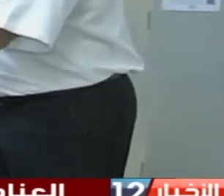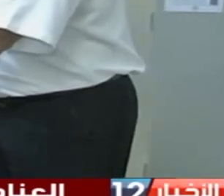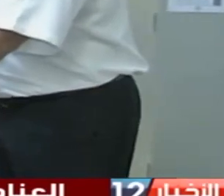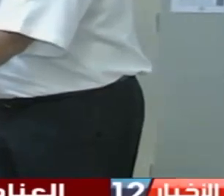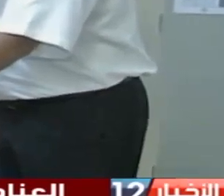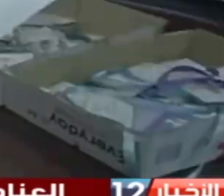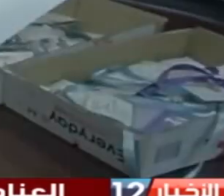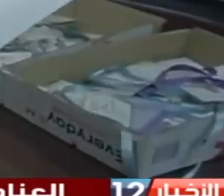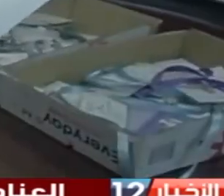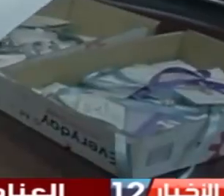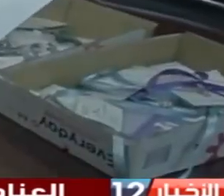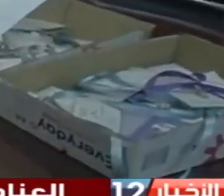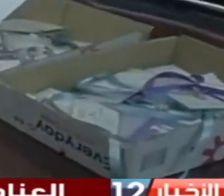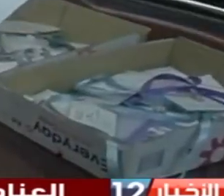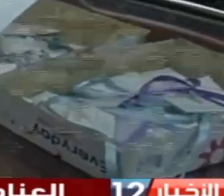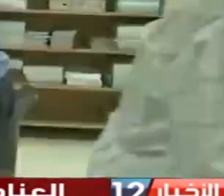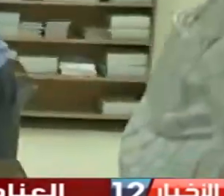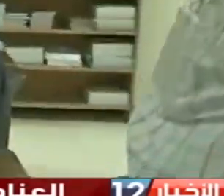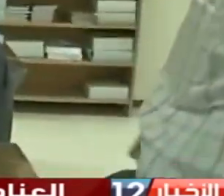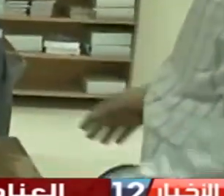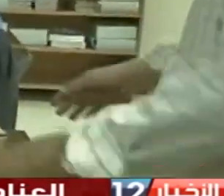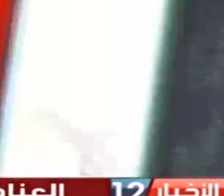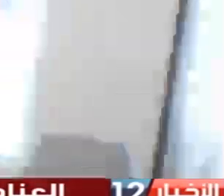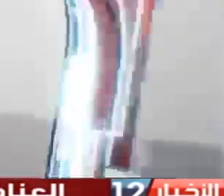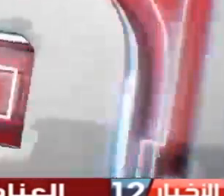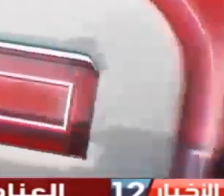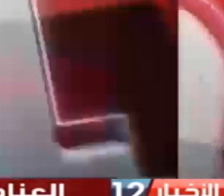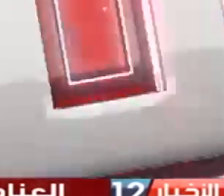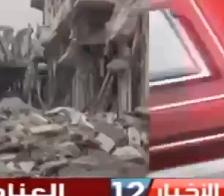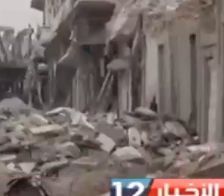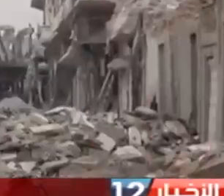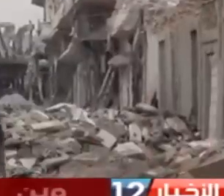توزيع الامتحانات على المراكز.